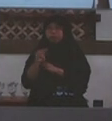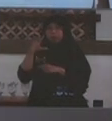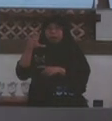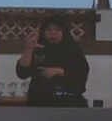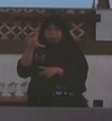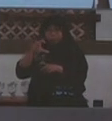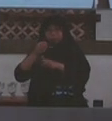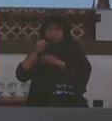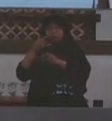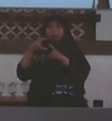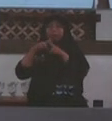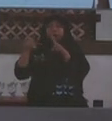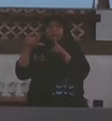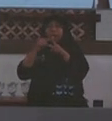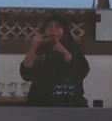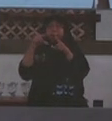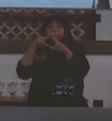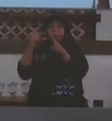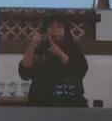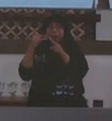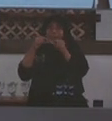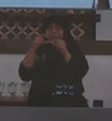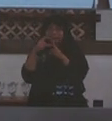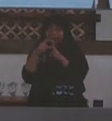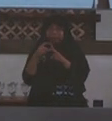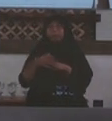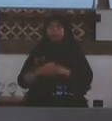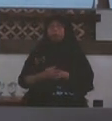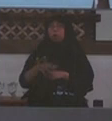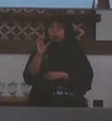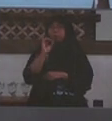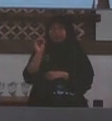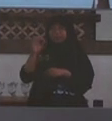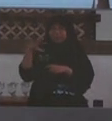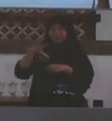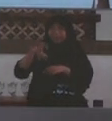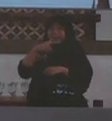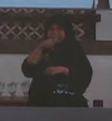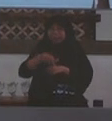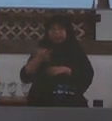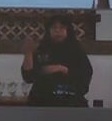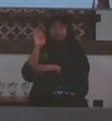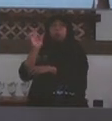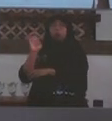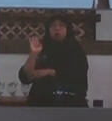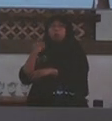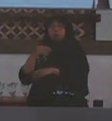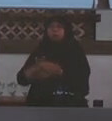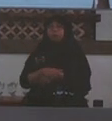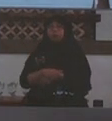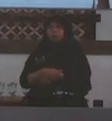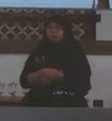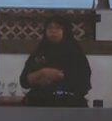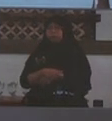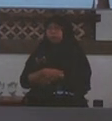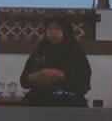saya contohkan sejarah obligasi daerah itu pernah ada di Bogor ketika Bogor namanya bosen